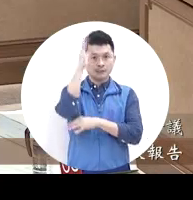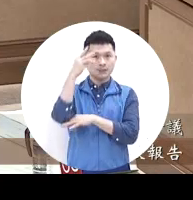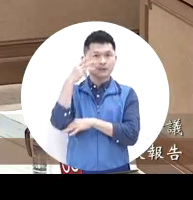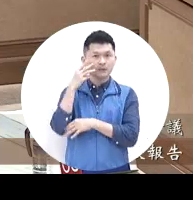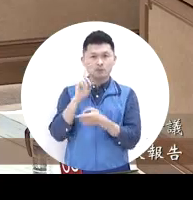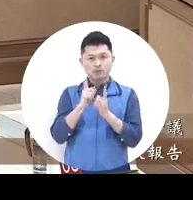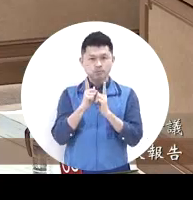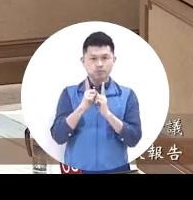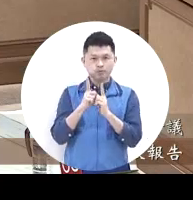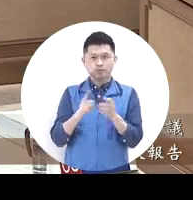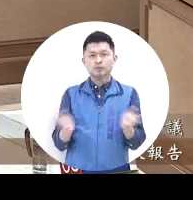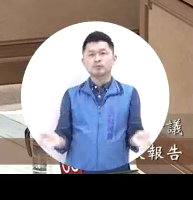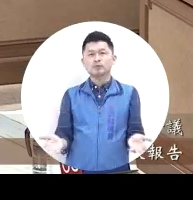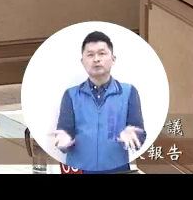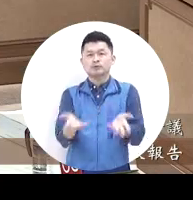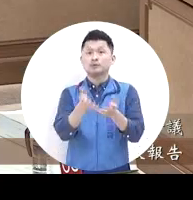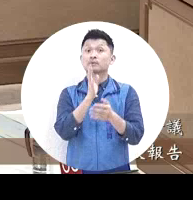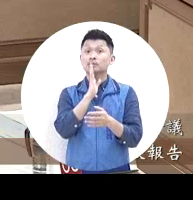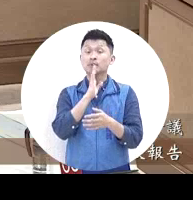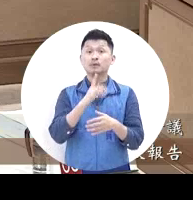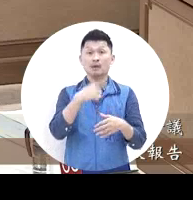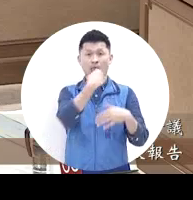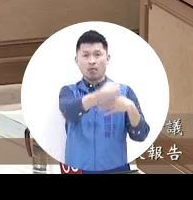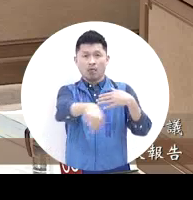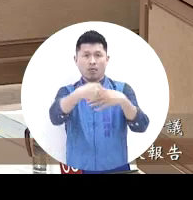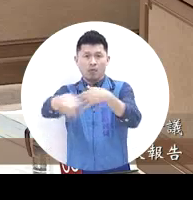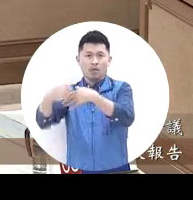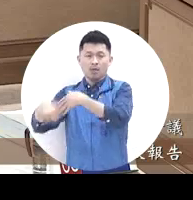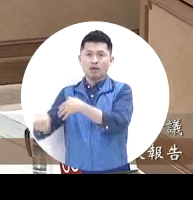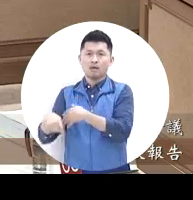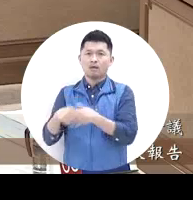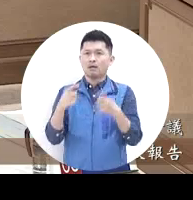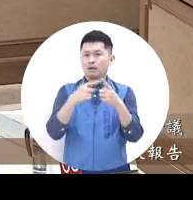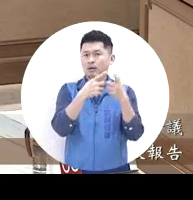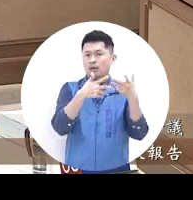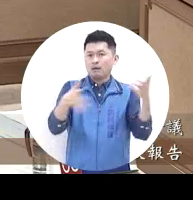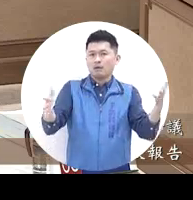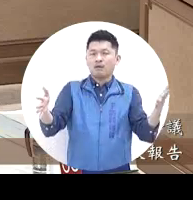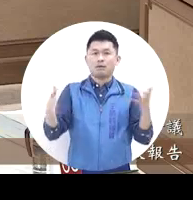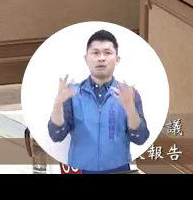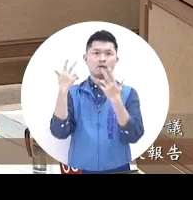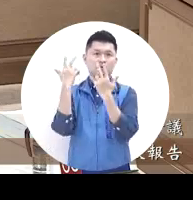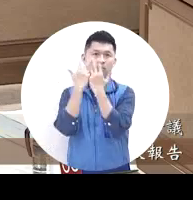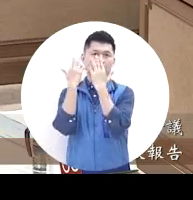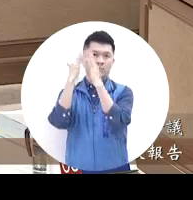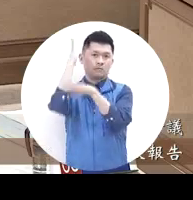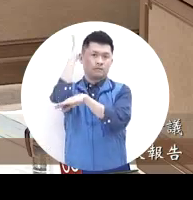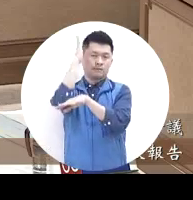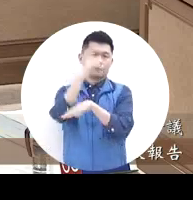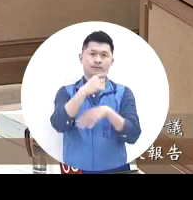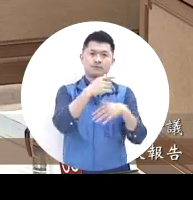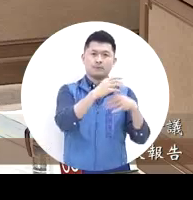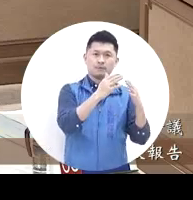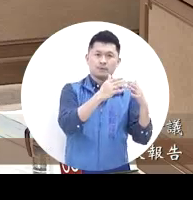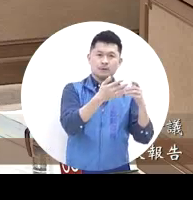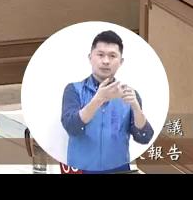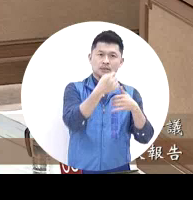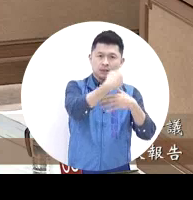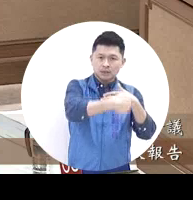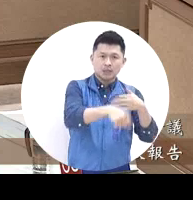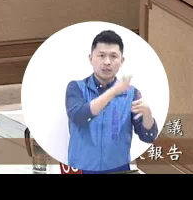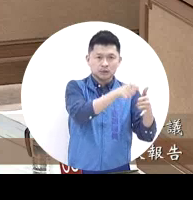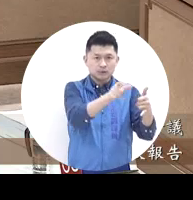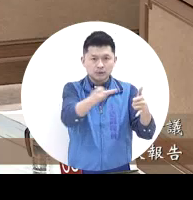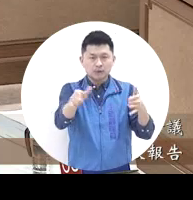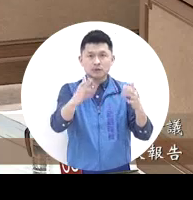文，但是这伤害了很多家属、被害人的家属还有新北市政府的感情，包括我们很多议员都在关心这